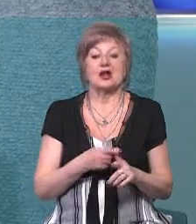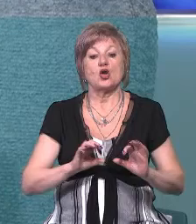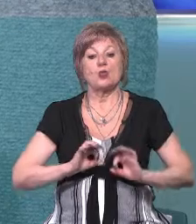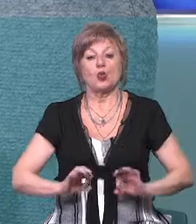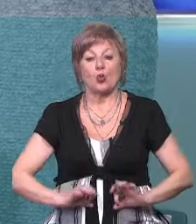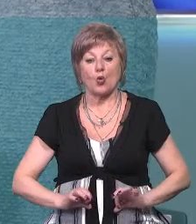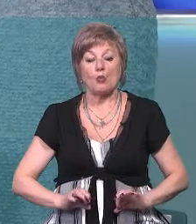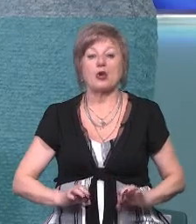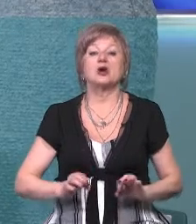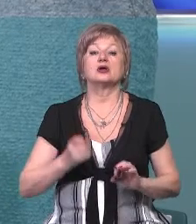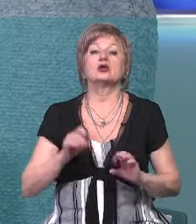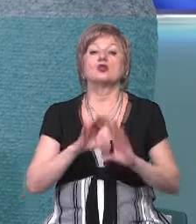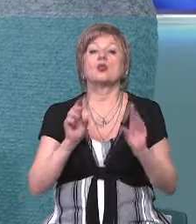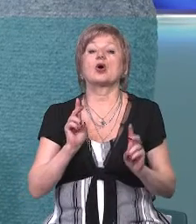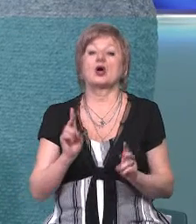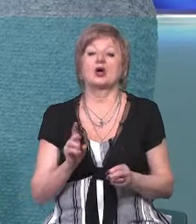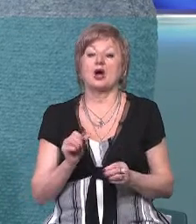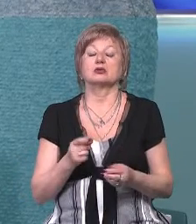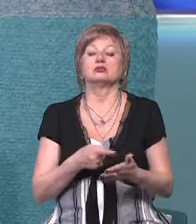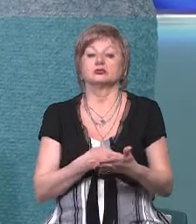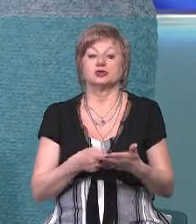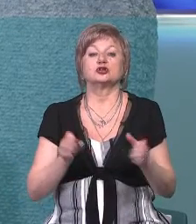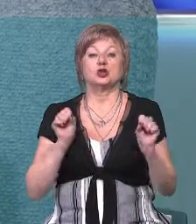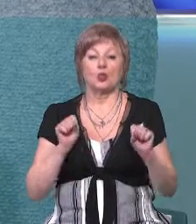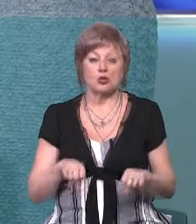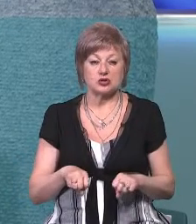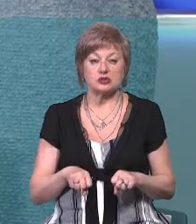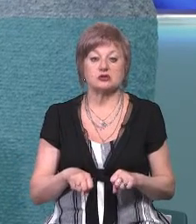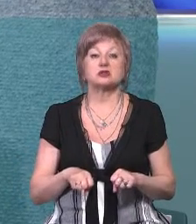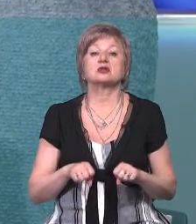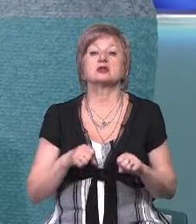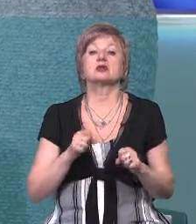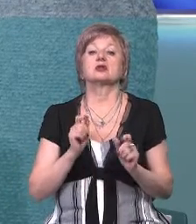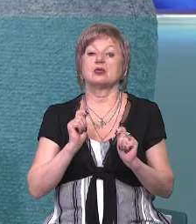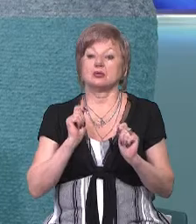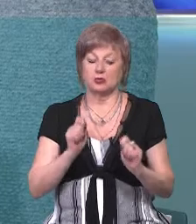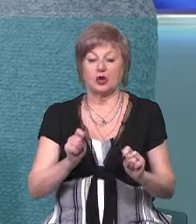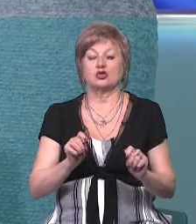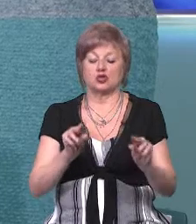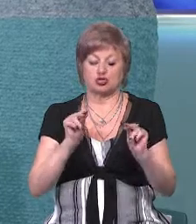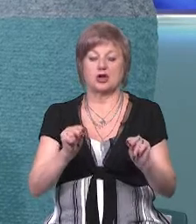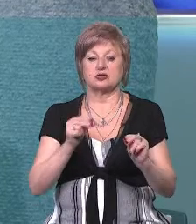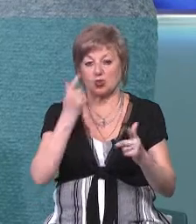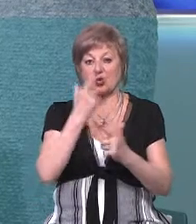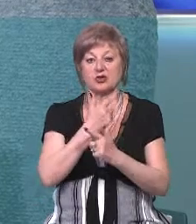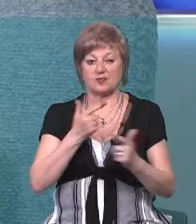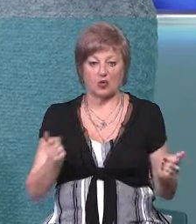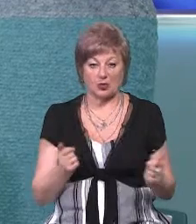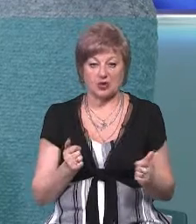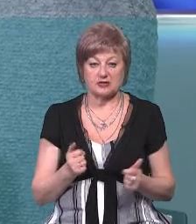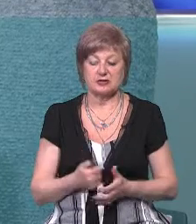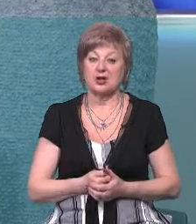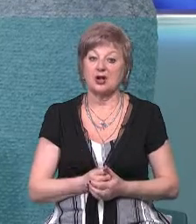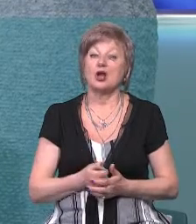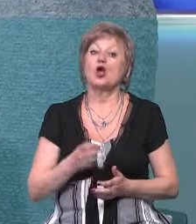і в тому обсязі, в якому вони визначають можливим з урахуванням викладеного, надати більш вичерпну інформацію не вбачається законних